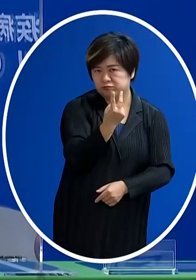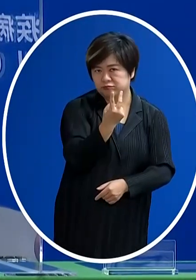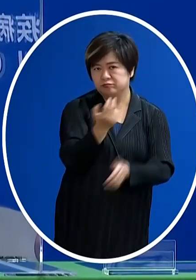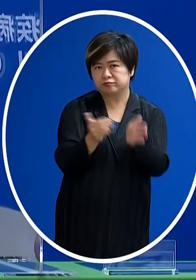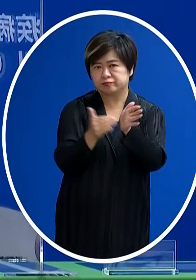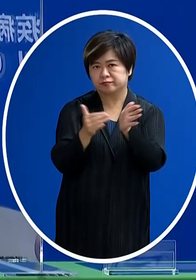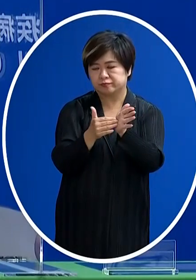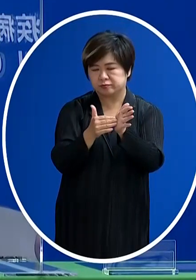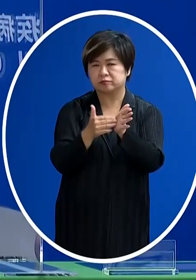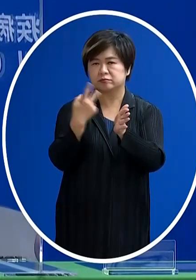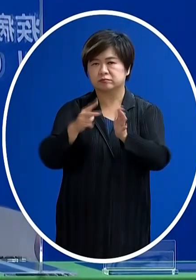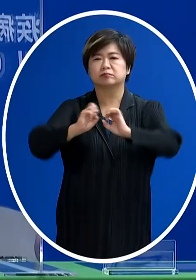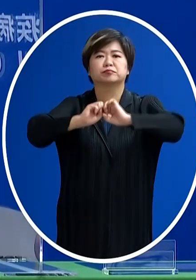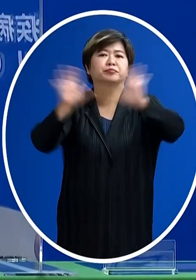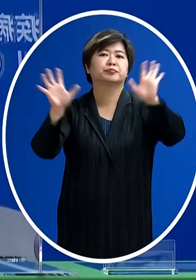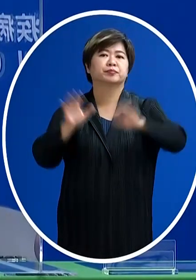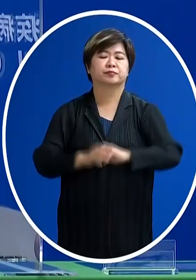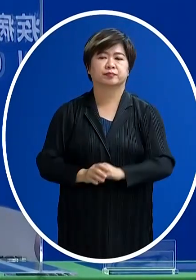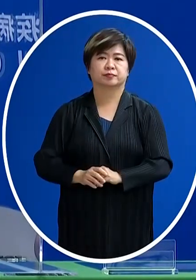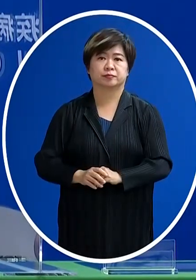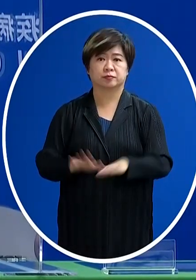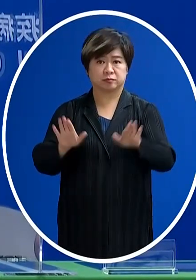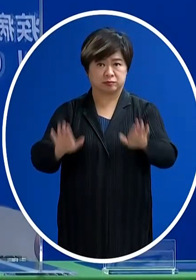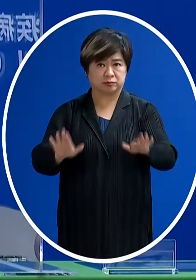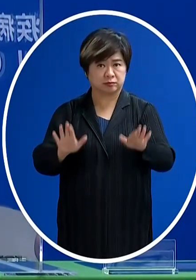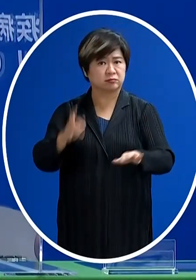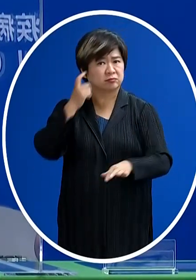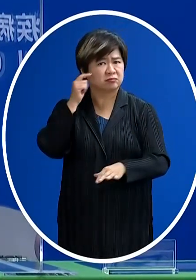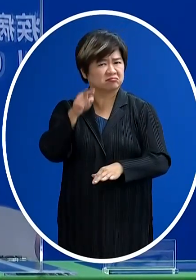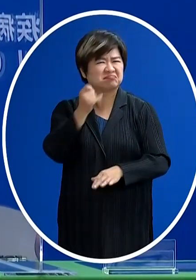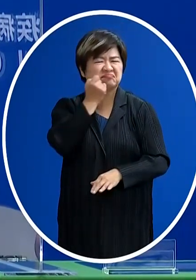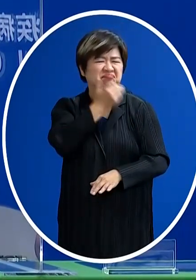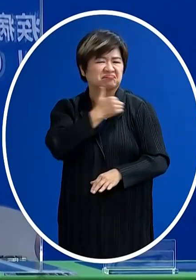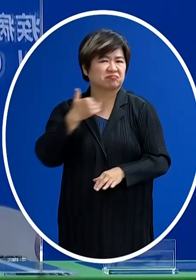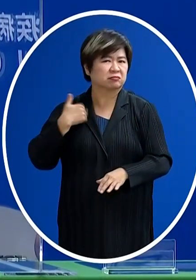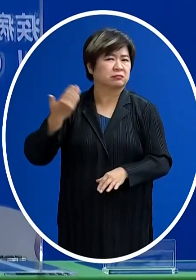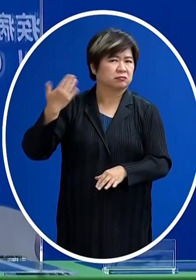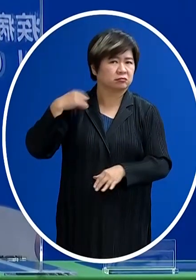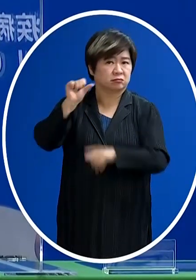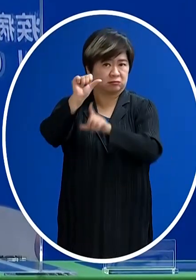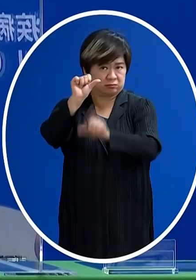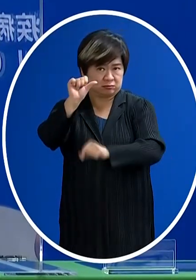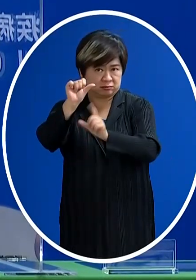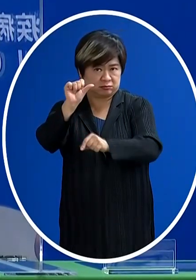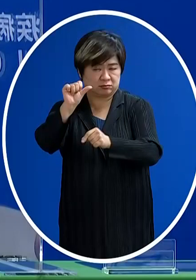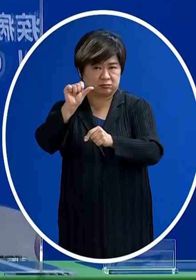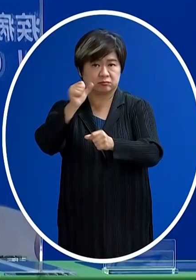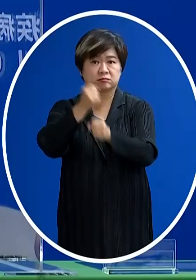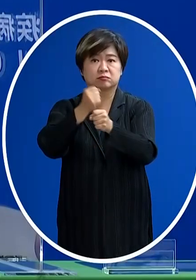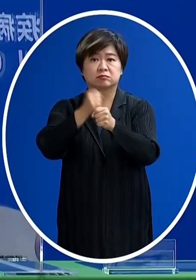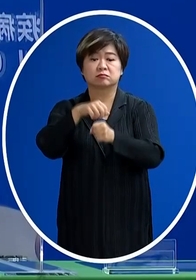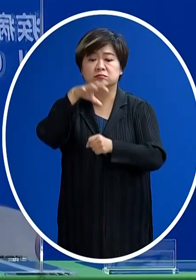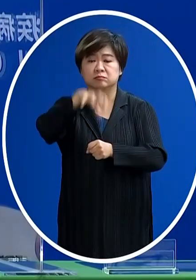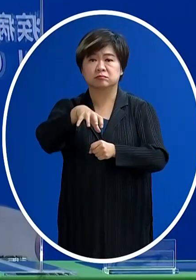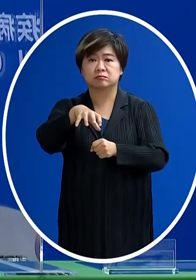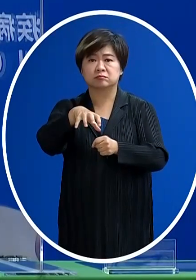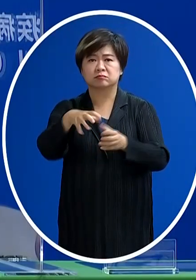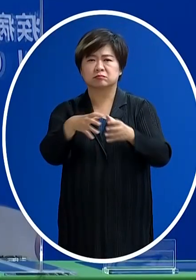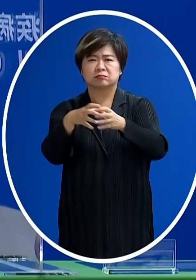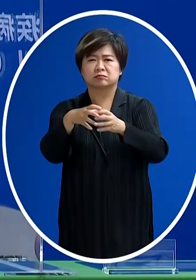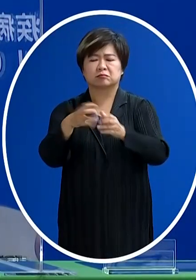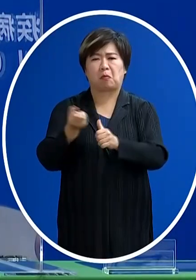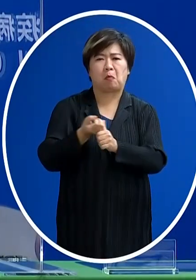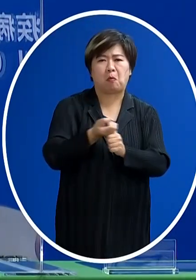并的报告。因为目前来讲就是说，当然还是认为他很有可能是五月那个时候有职场的这个相关